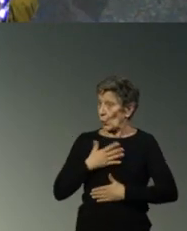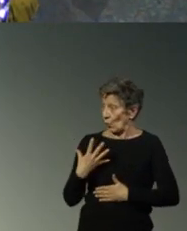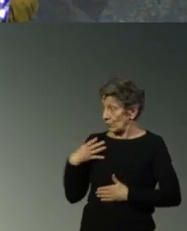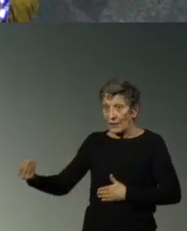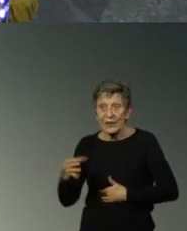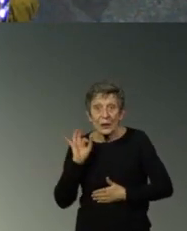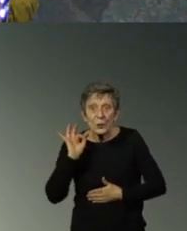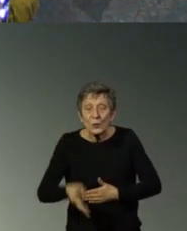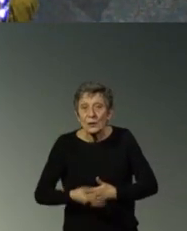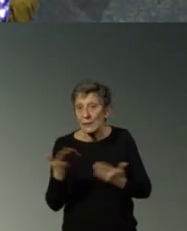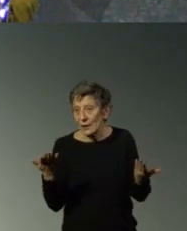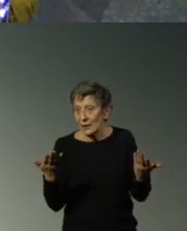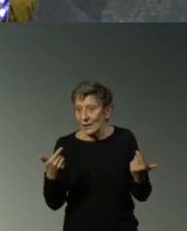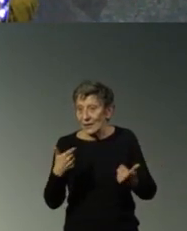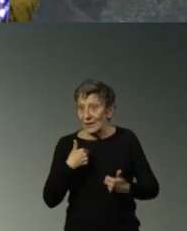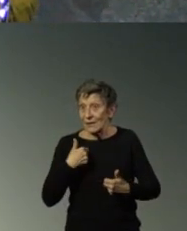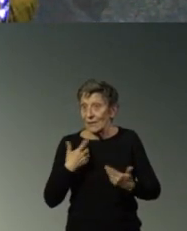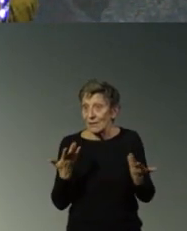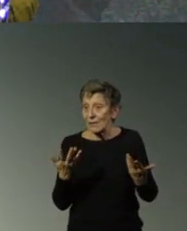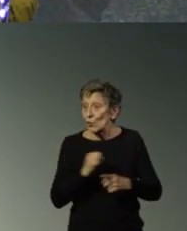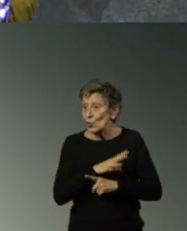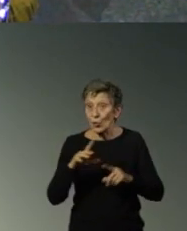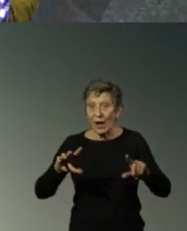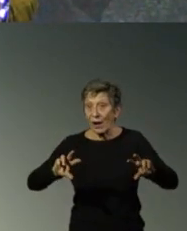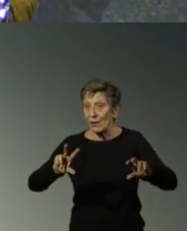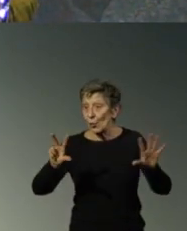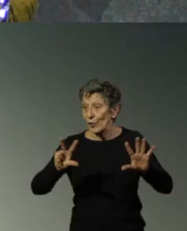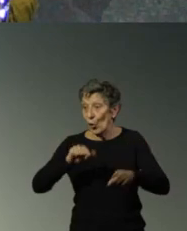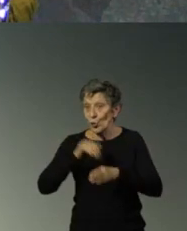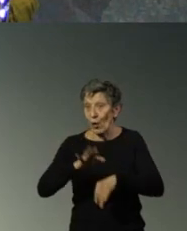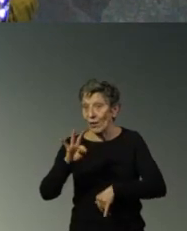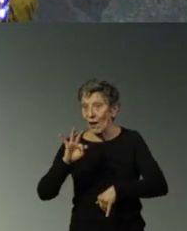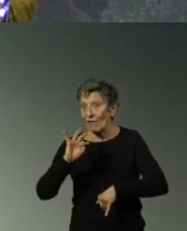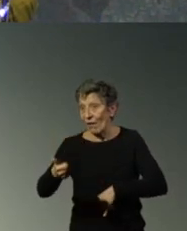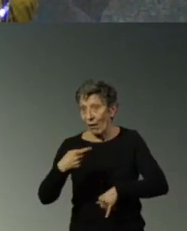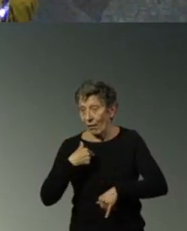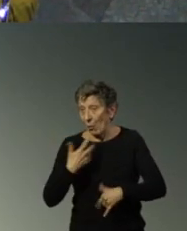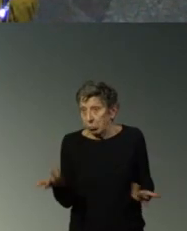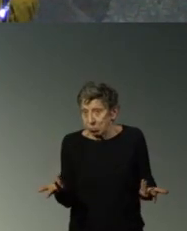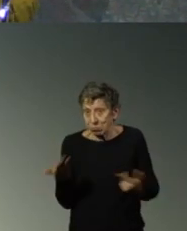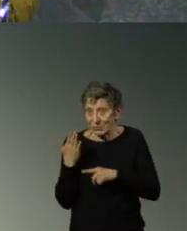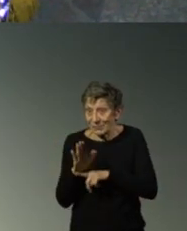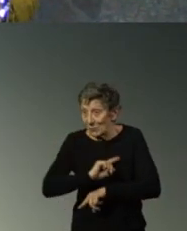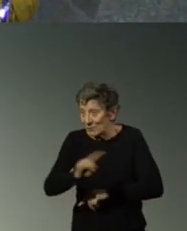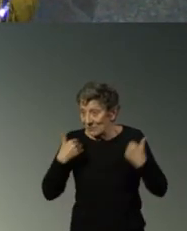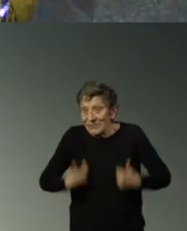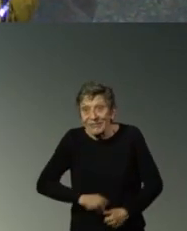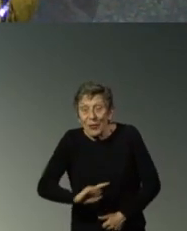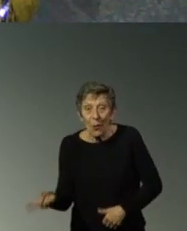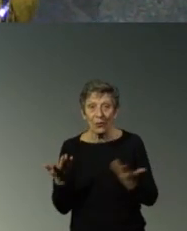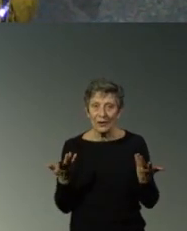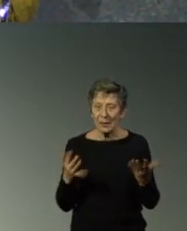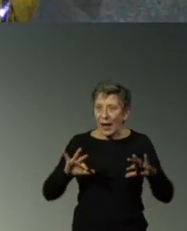les gros médias, je ne passe pas au journal TF1 de 20h. Quoi. Donc, je n'ai pas la carte pour rentrer là-dedans. Donc pour pouvoir amener les